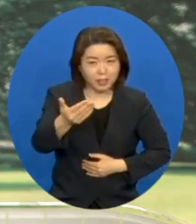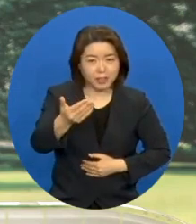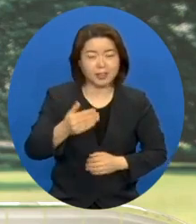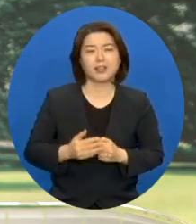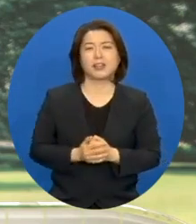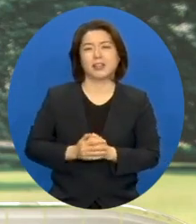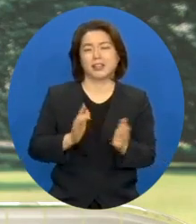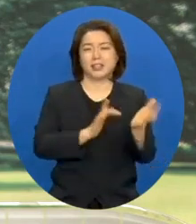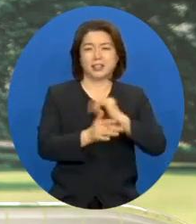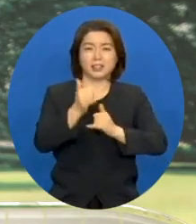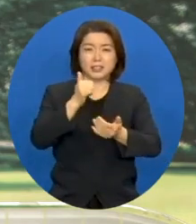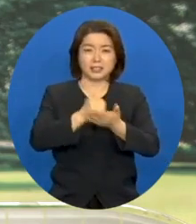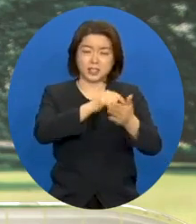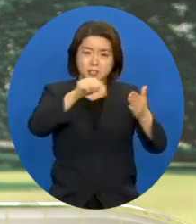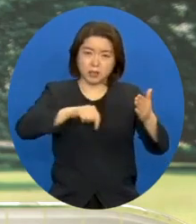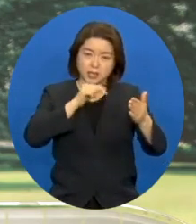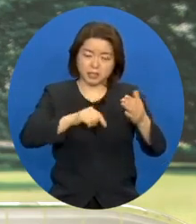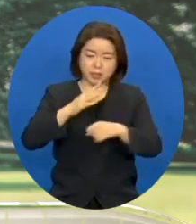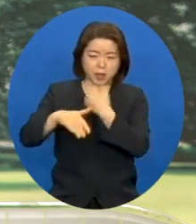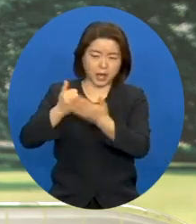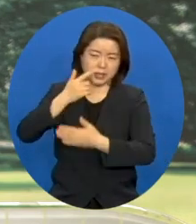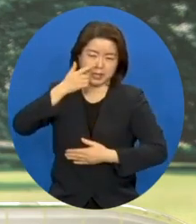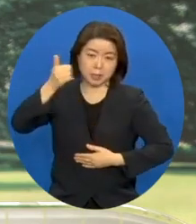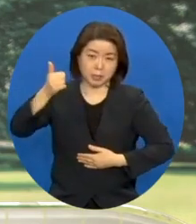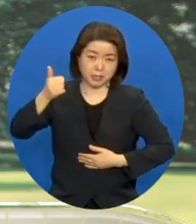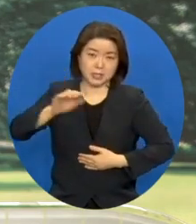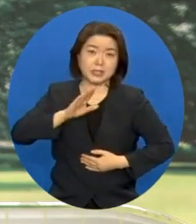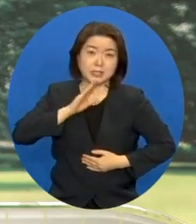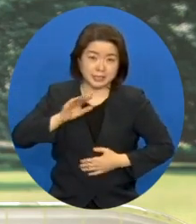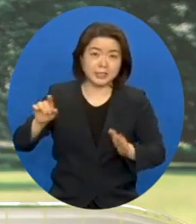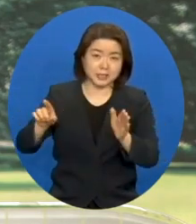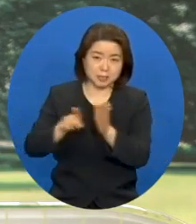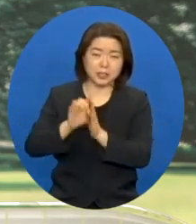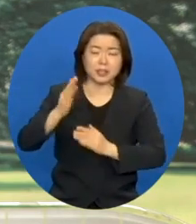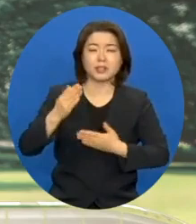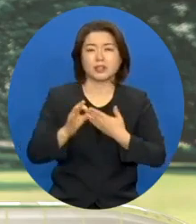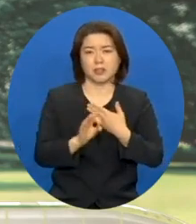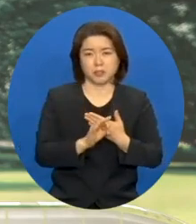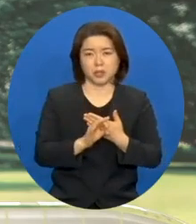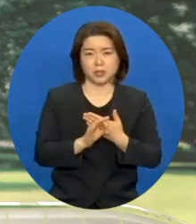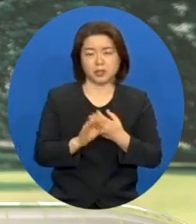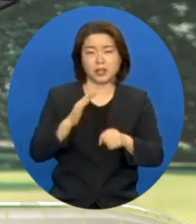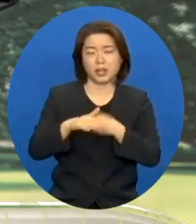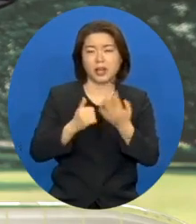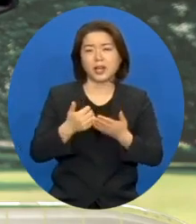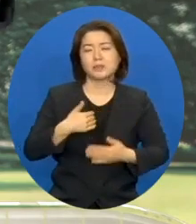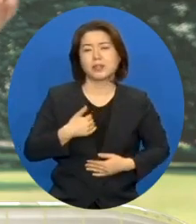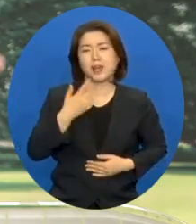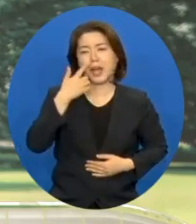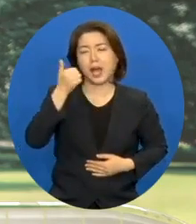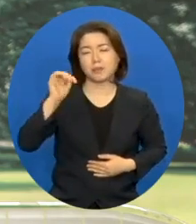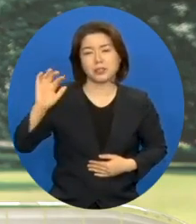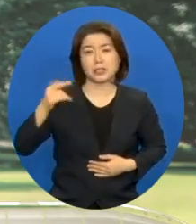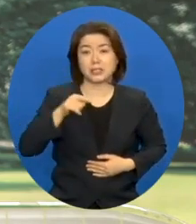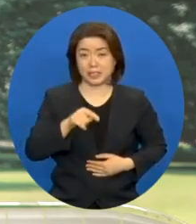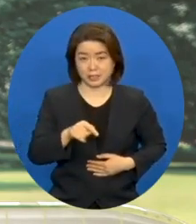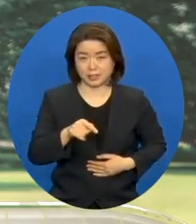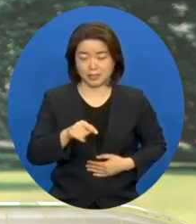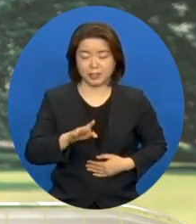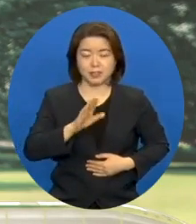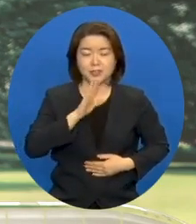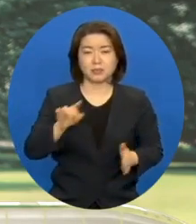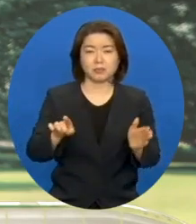안에서 하나님 아버지를 정말 믿게 될 때, 하나님이 내 아버지가 되신다는 사실이